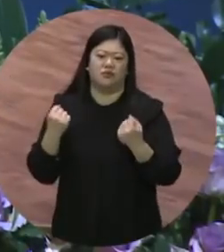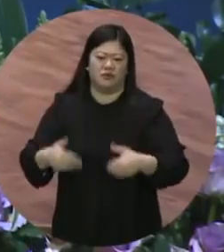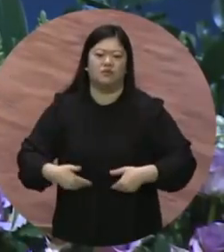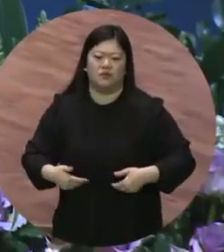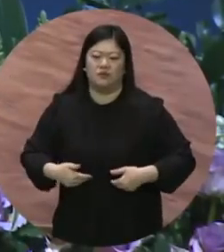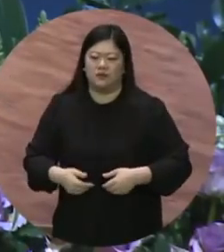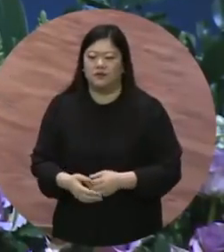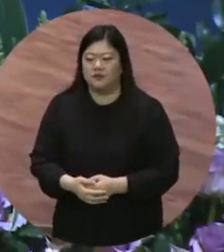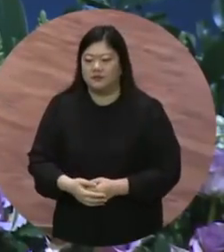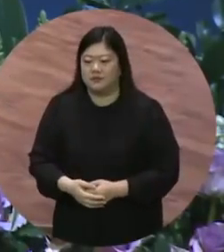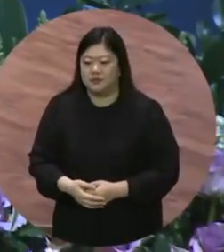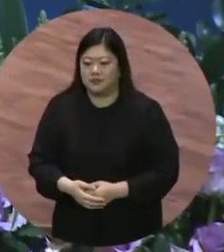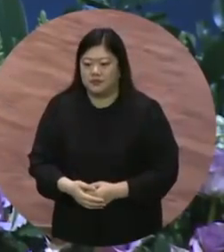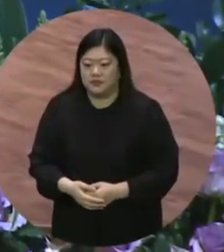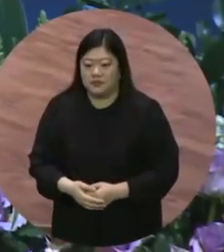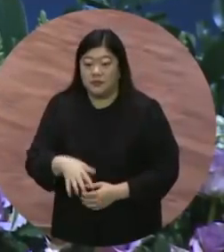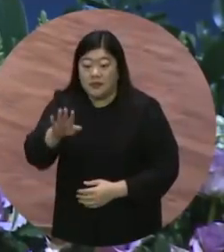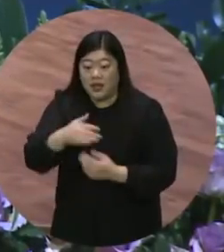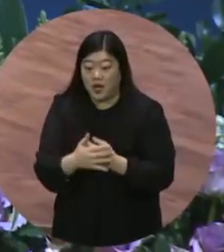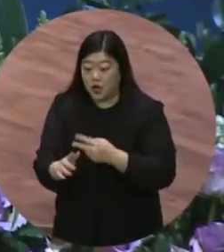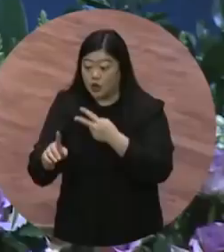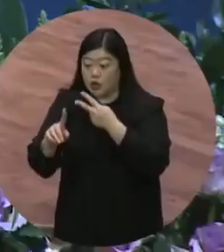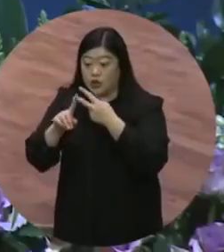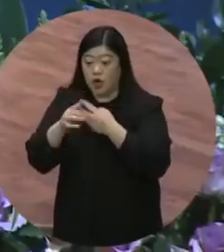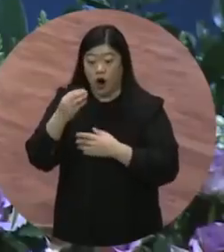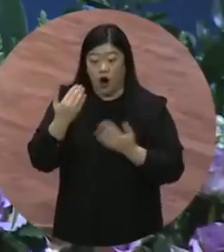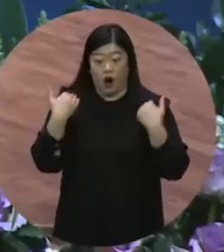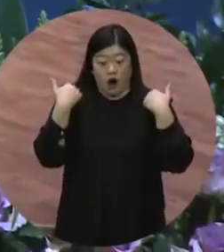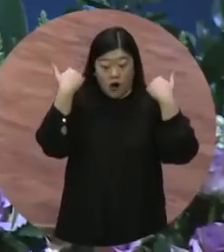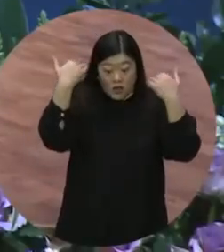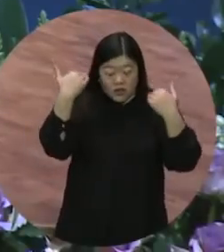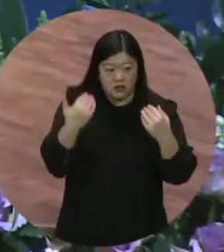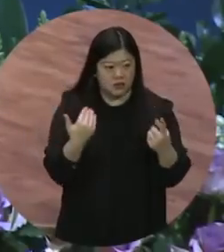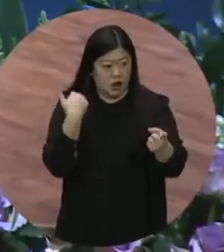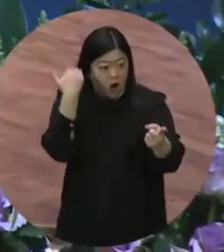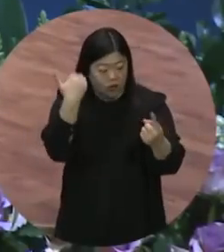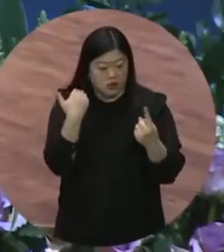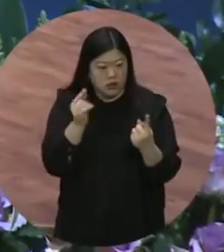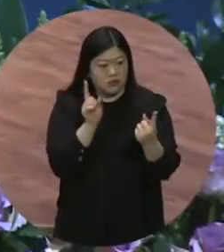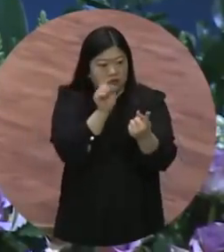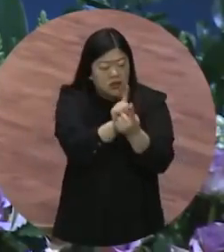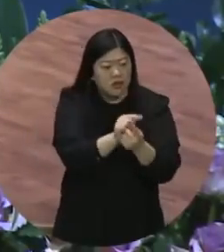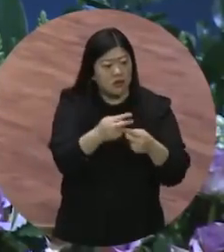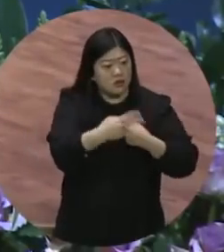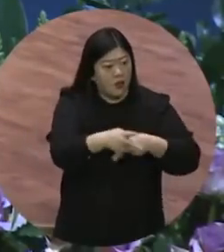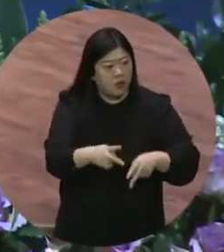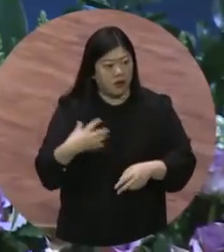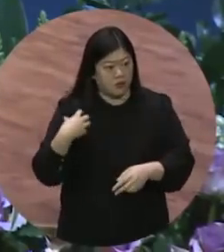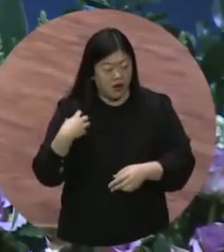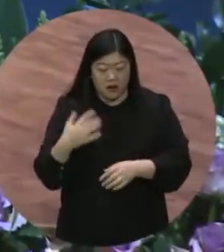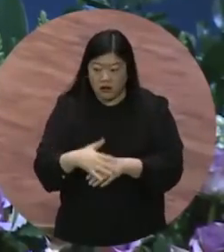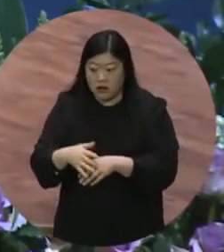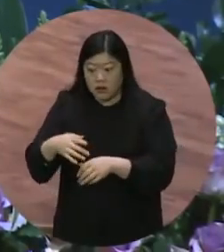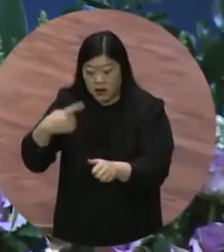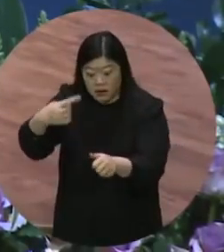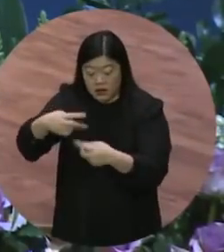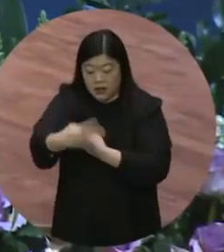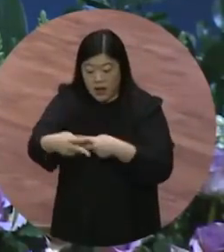주옵소서. 왜 중학생이라고 다락방 못합니까? 왜 고등학생이라고 말씀 운동하면 안 됩니까? 교사만 해야